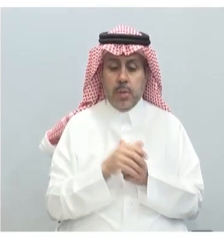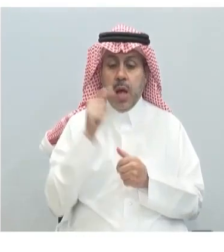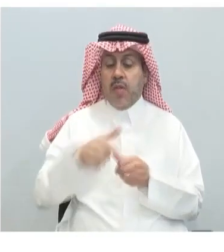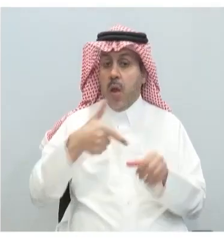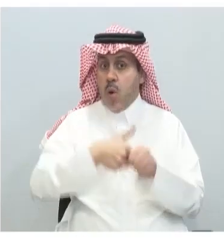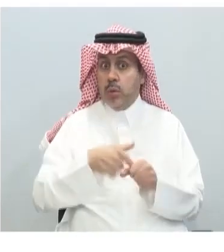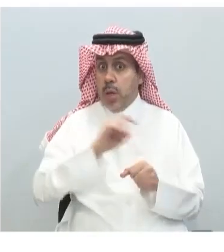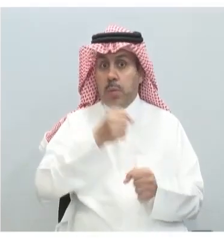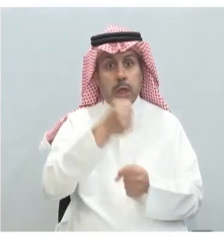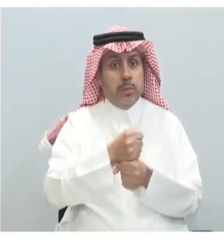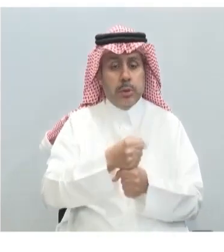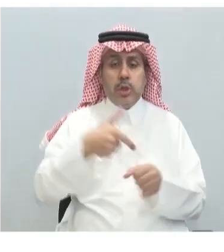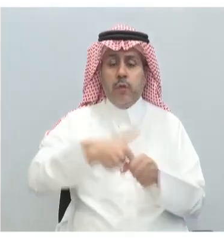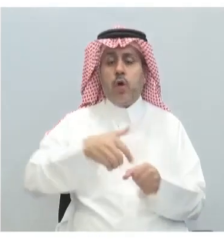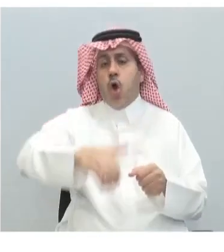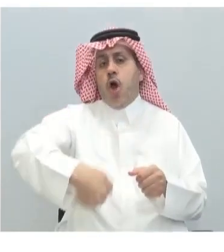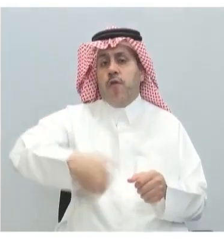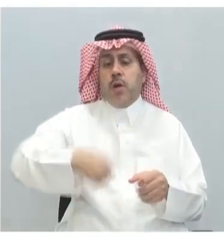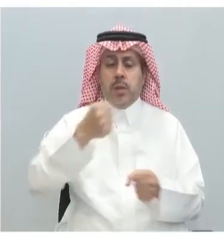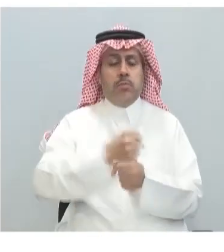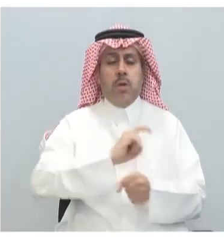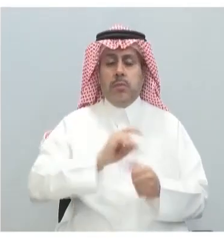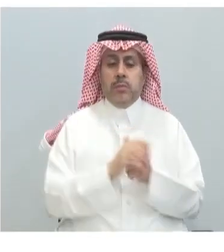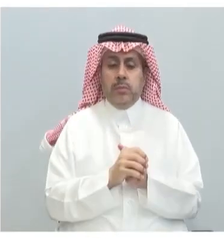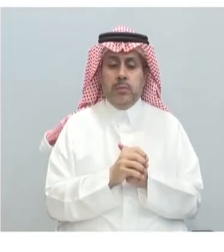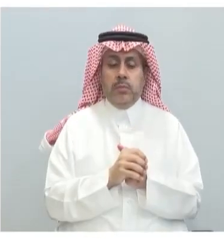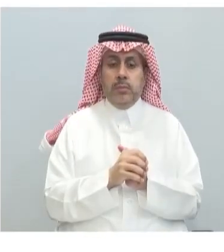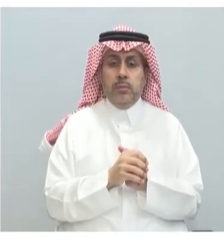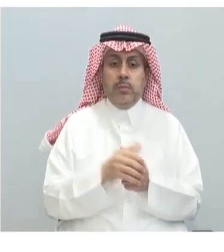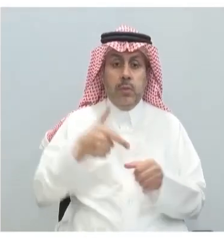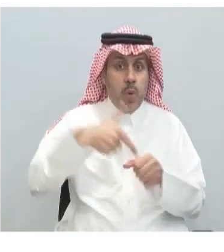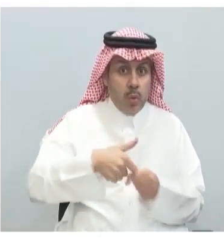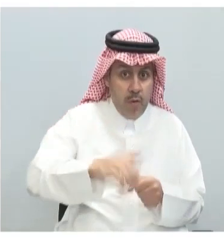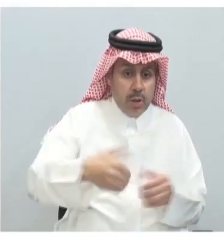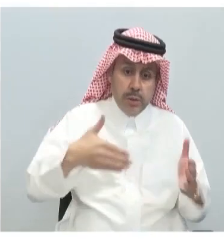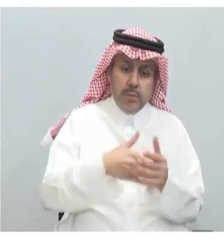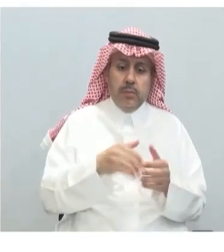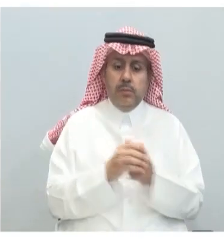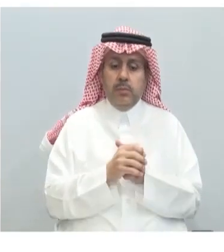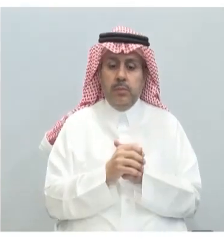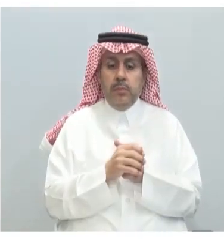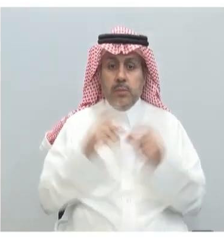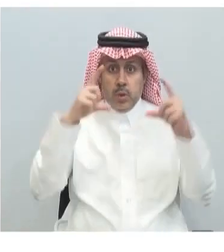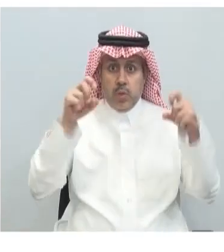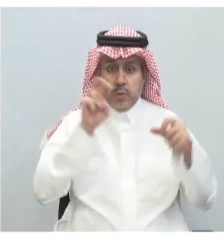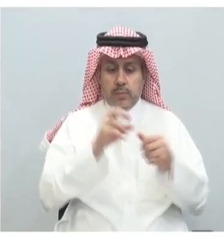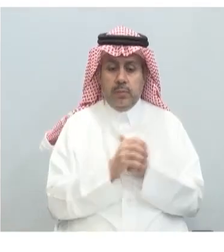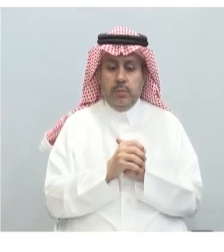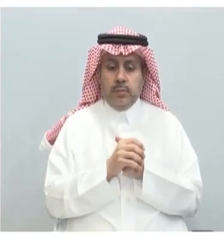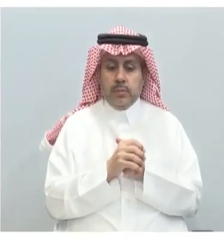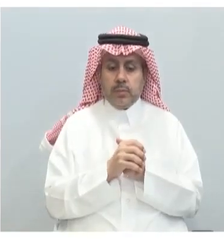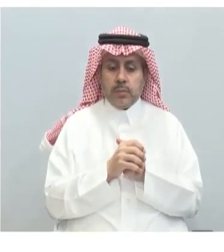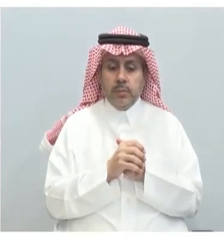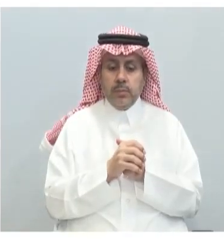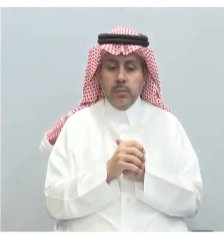اعتماده على الوقود الاحفوري بنسبه عاليه بامكان الوقود الاحفوري ينتهي في يوم من الايام لاحظ ايضا معي هذه الصوره